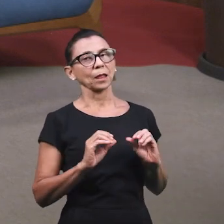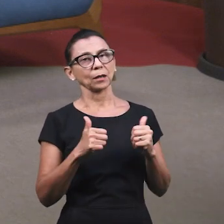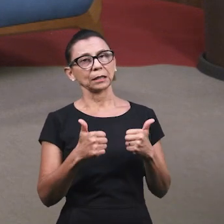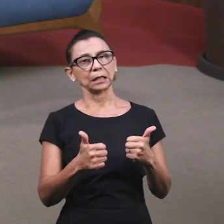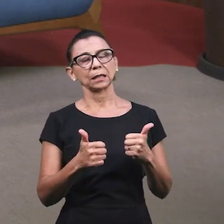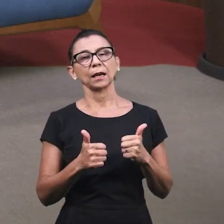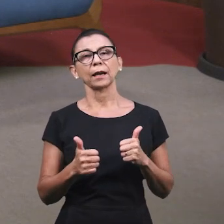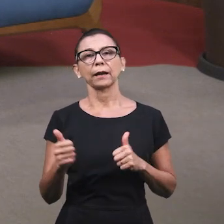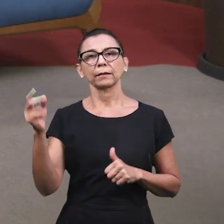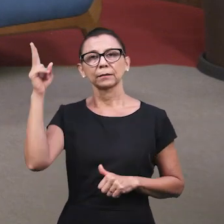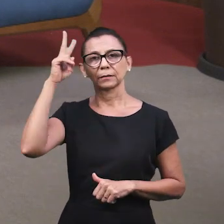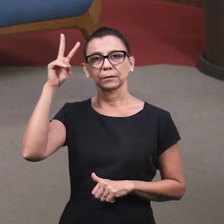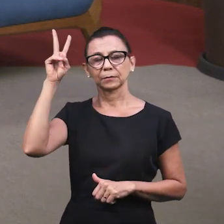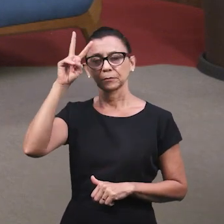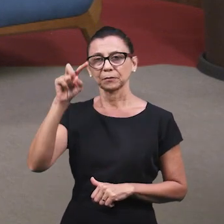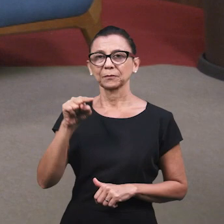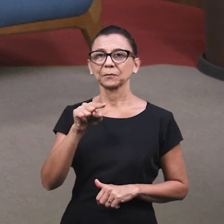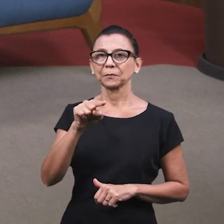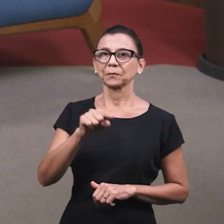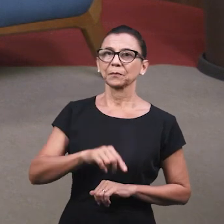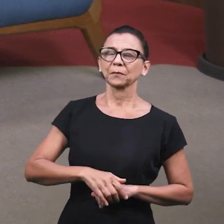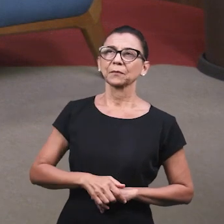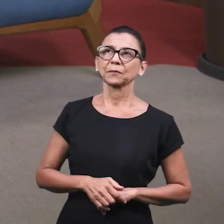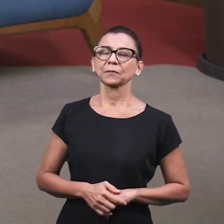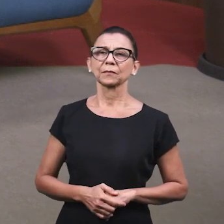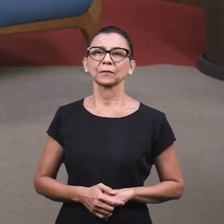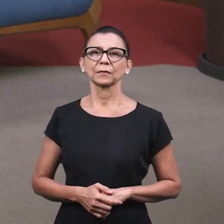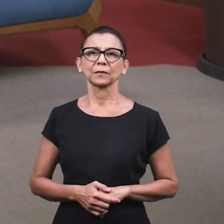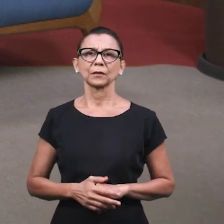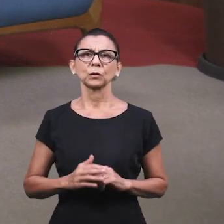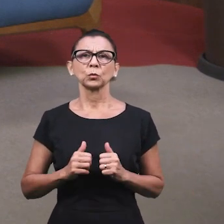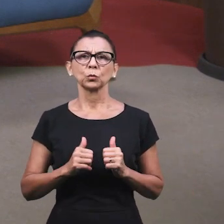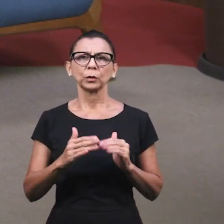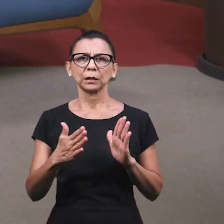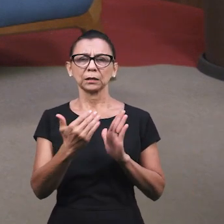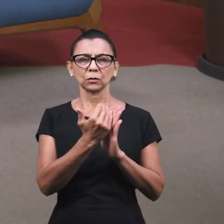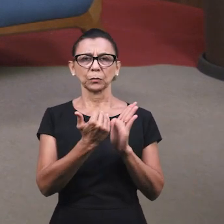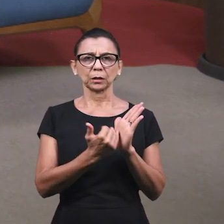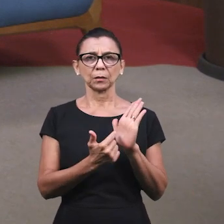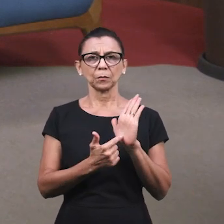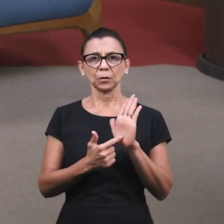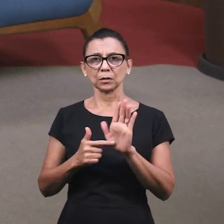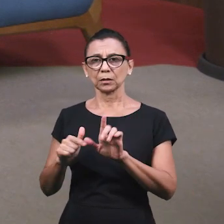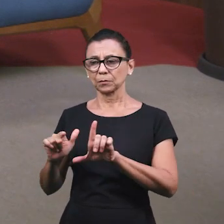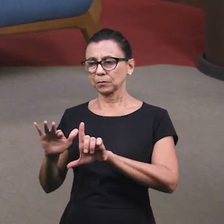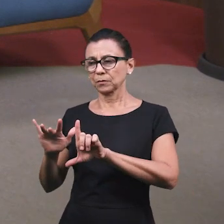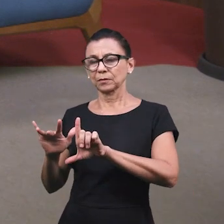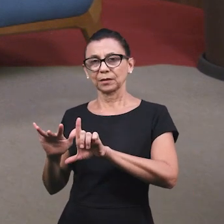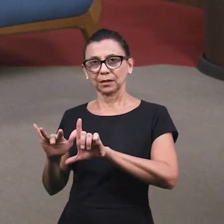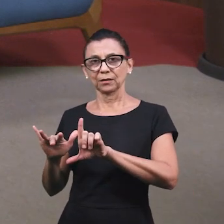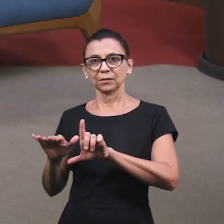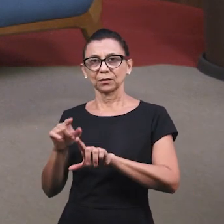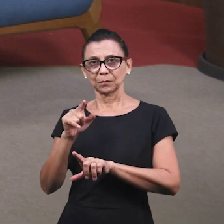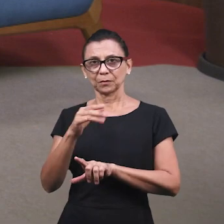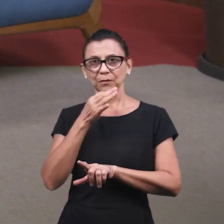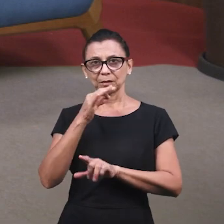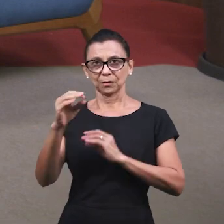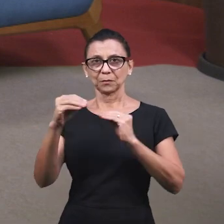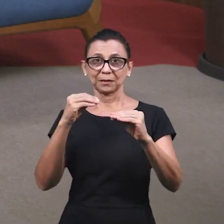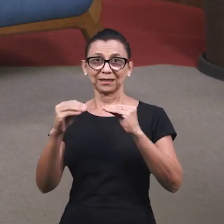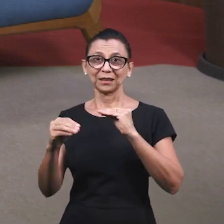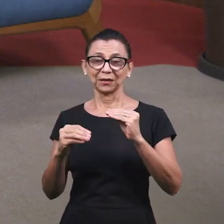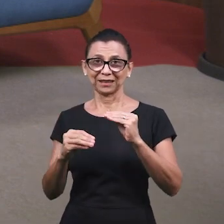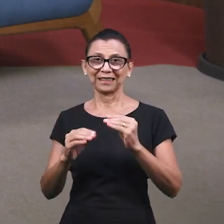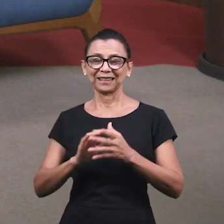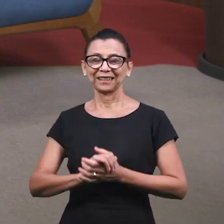Maintenant, j'aimerais vous rappeler, au début, on a montré un QR code afin que vous puissiez montrer